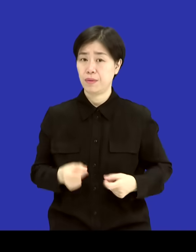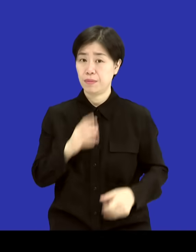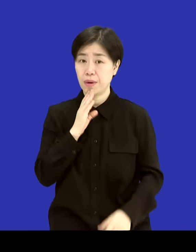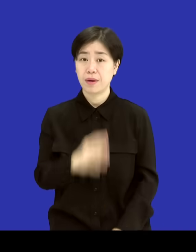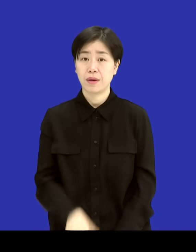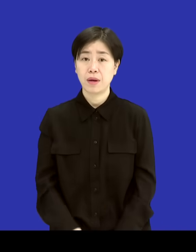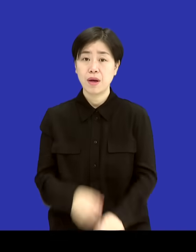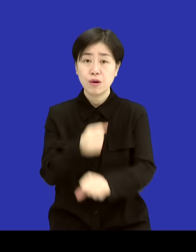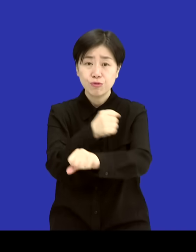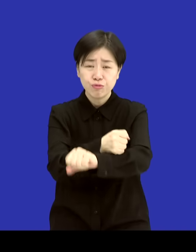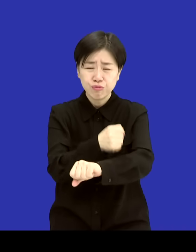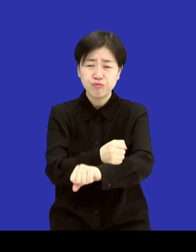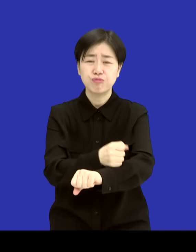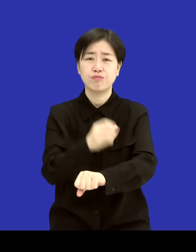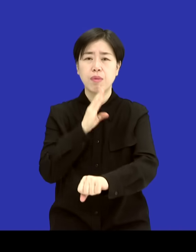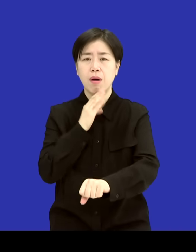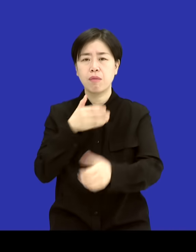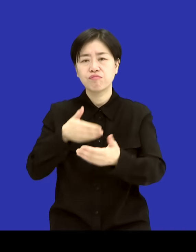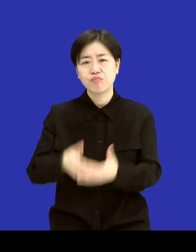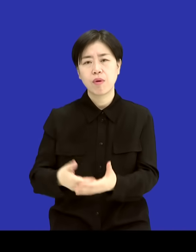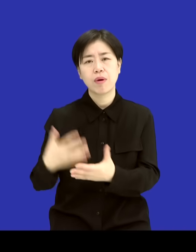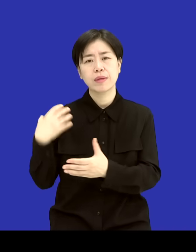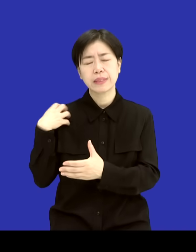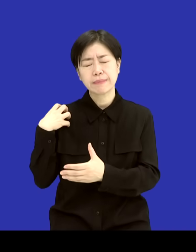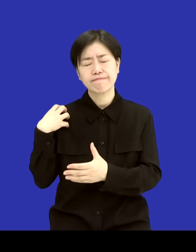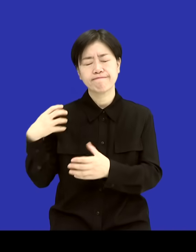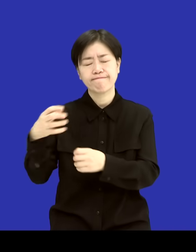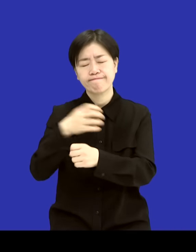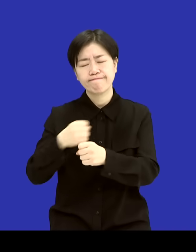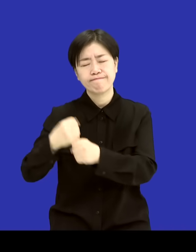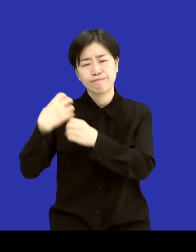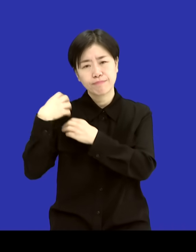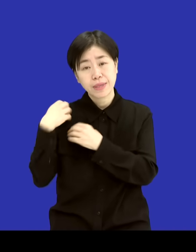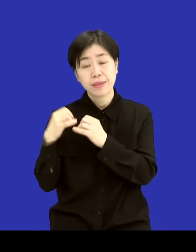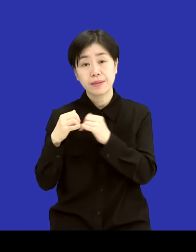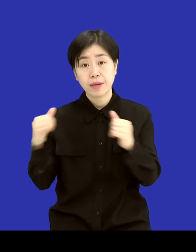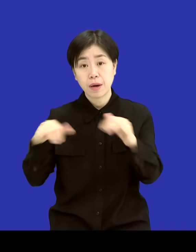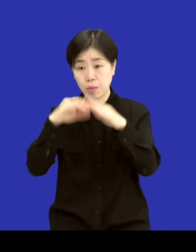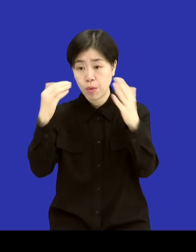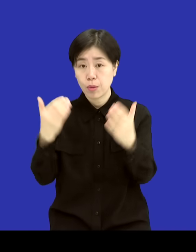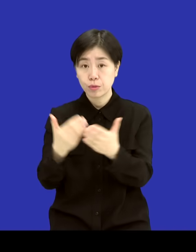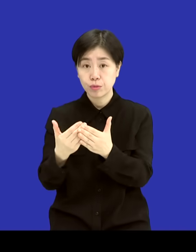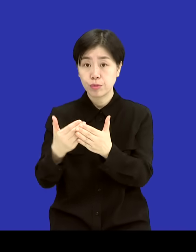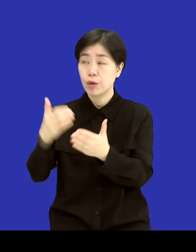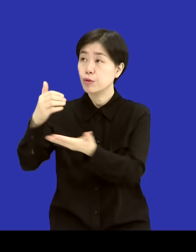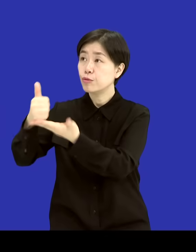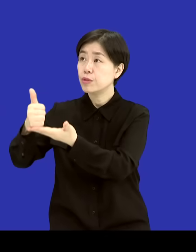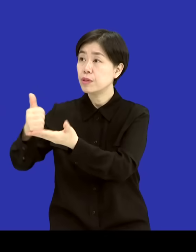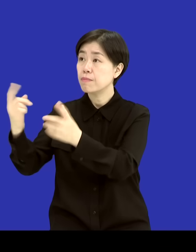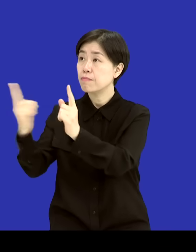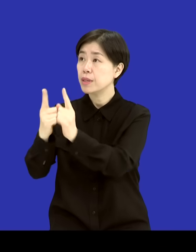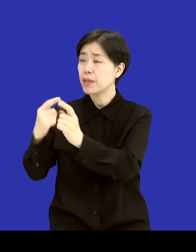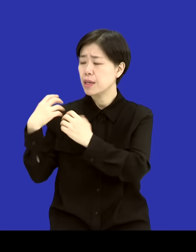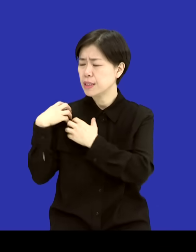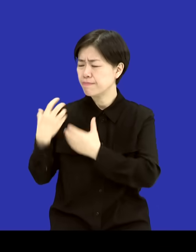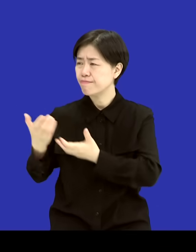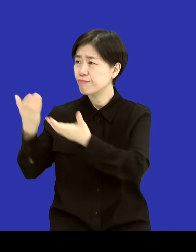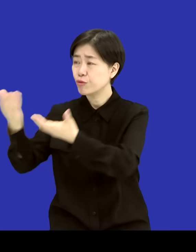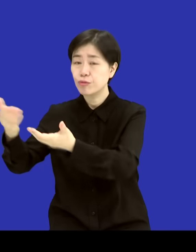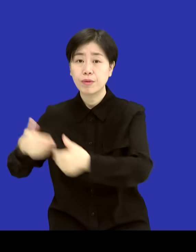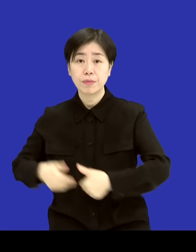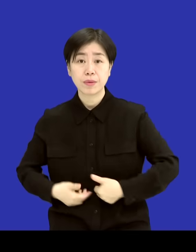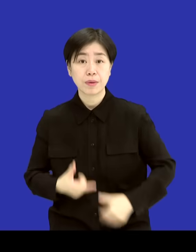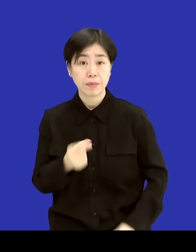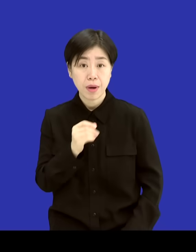수고하고 무거운 그 짐을 들고 우리가 찾아갔을 때 그 안에서 정말 친밀하게 교제하시잖아요. 그래서 정말 진리 안에서